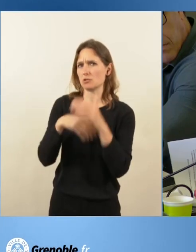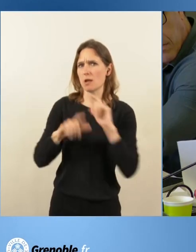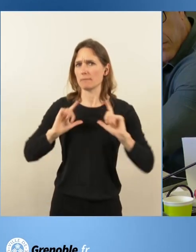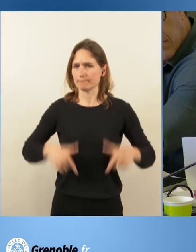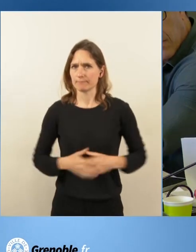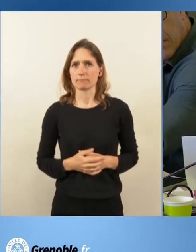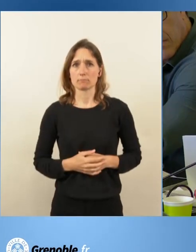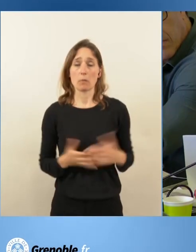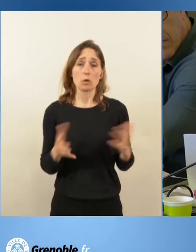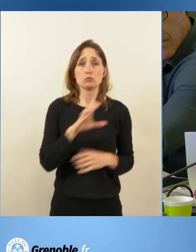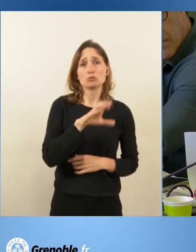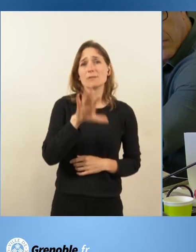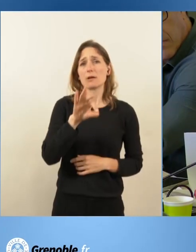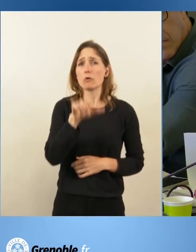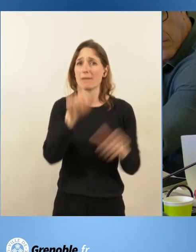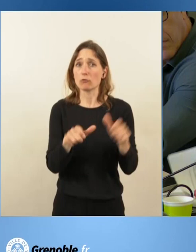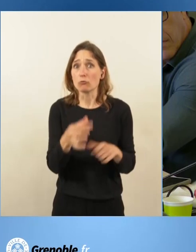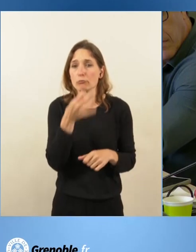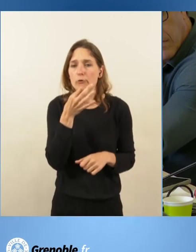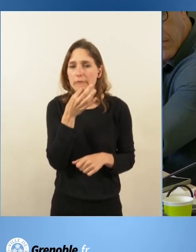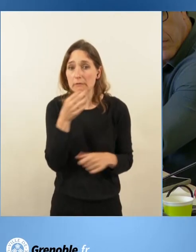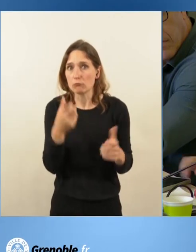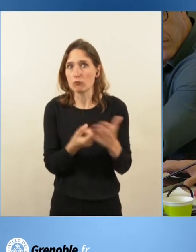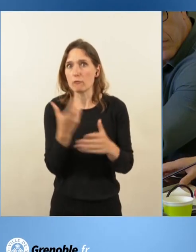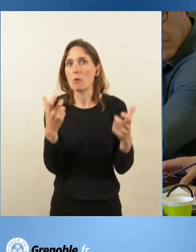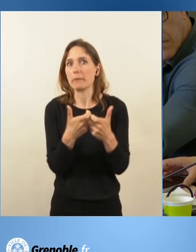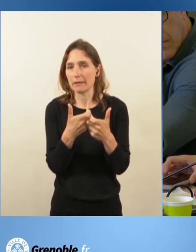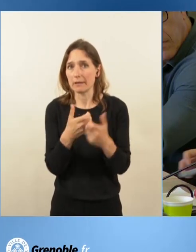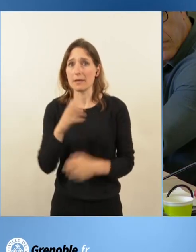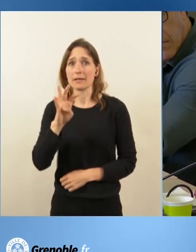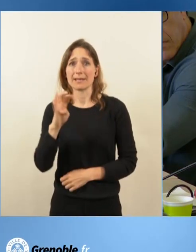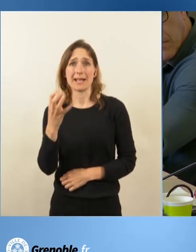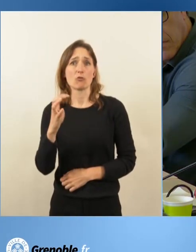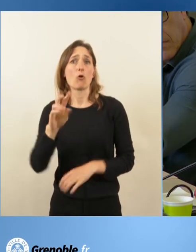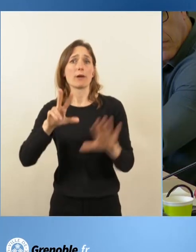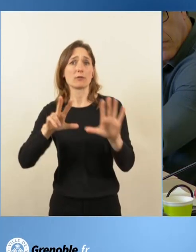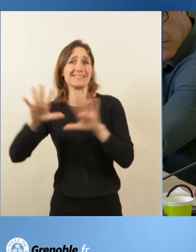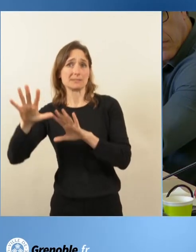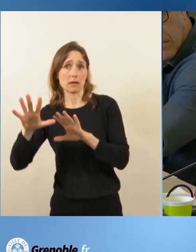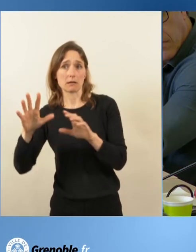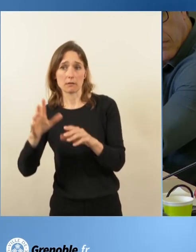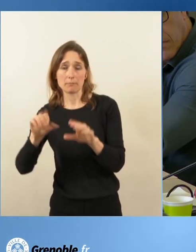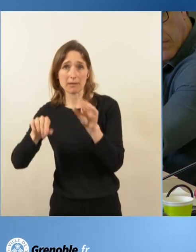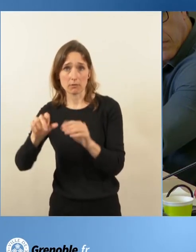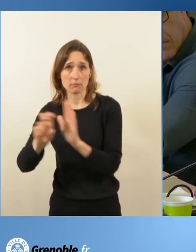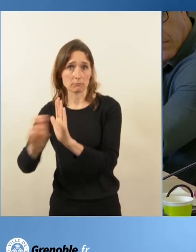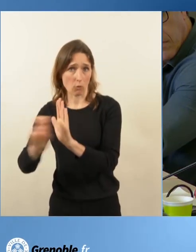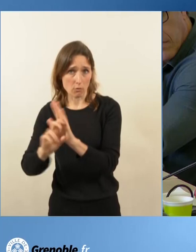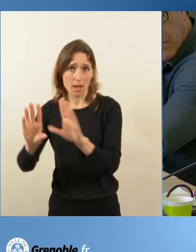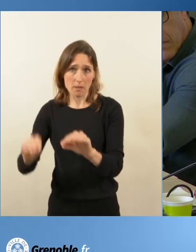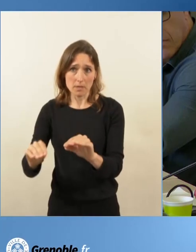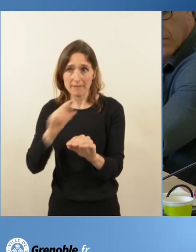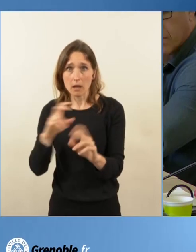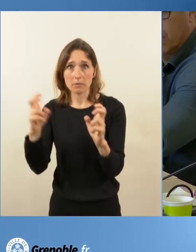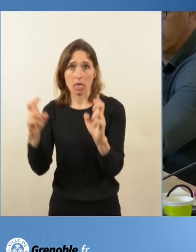grenoblois vont bénéficier du nouveau dispositif de gratuité 485 grenoblois verront eux leur tarifs baissés soit un total de